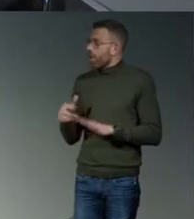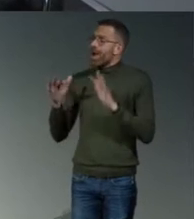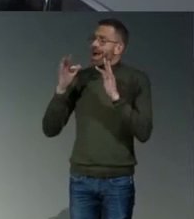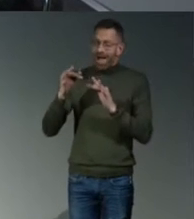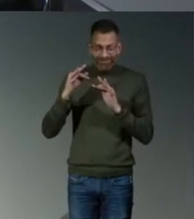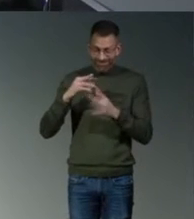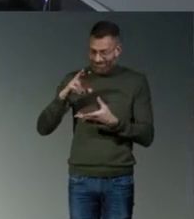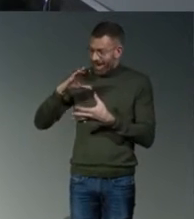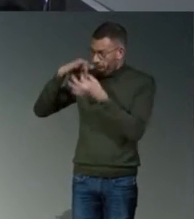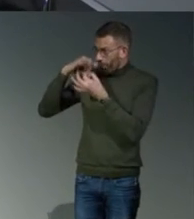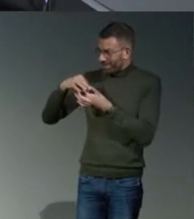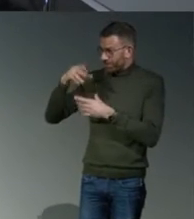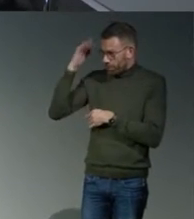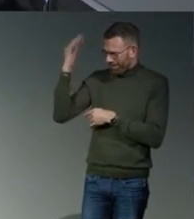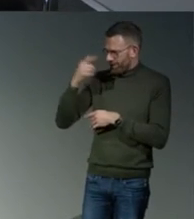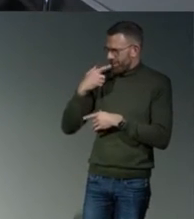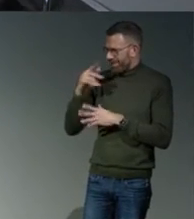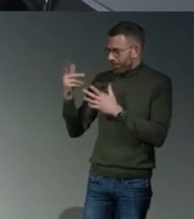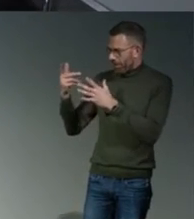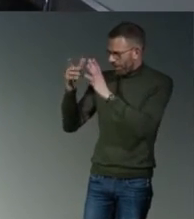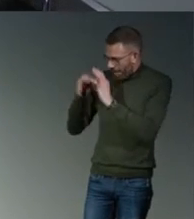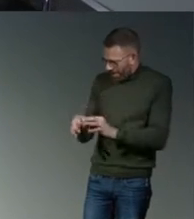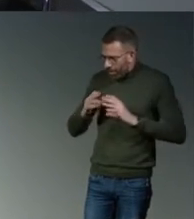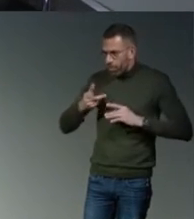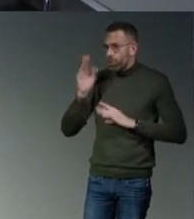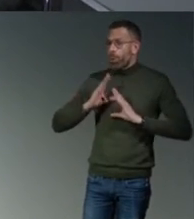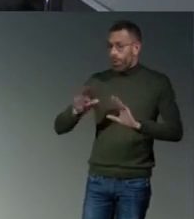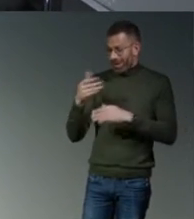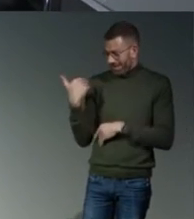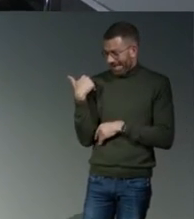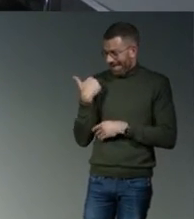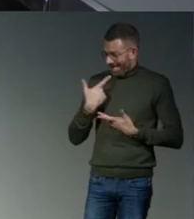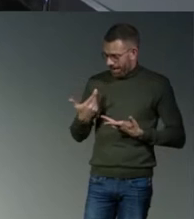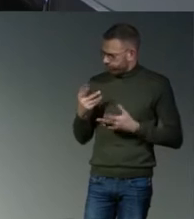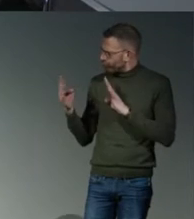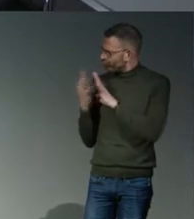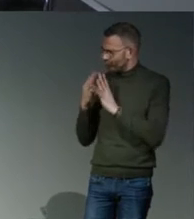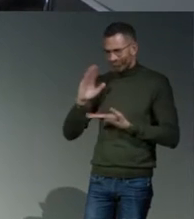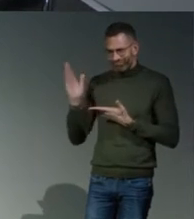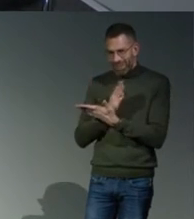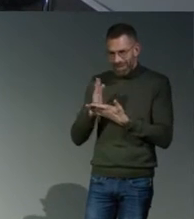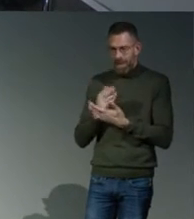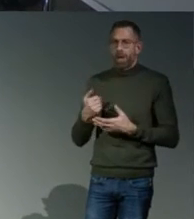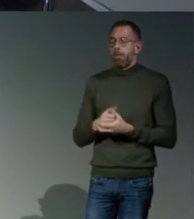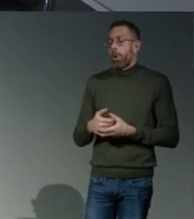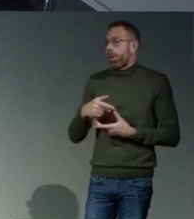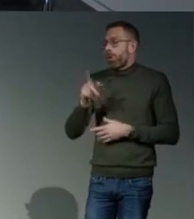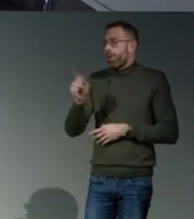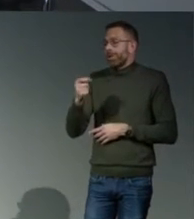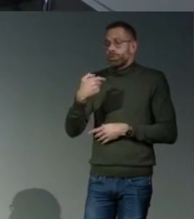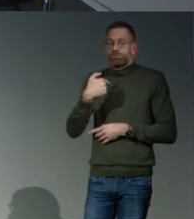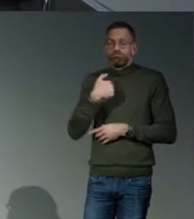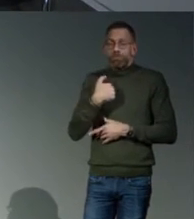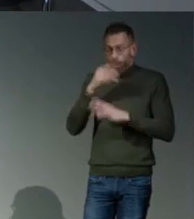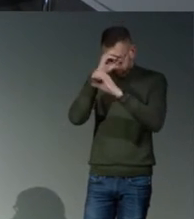parce qu'il m'est arrivé un truc assez singulier grâce à vous cette semaine, en préparant là, cette table ronde cette semaine. Bah, forcément, moi, j'y connaissais pas grand-chose dans